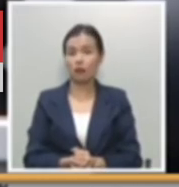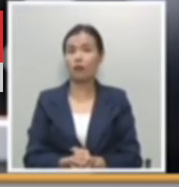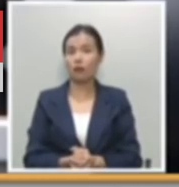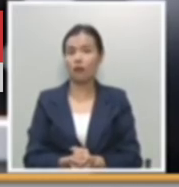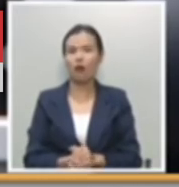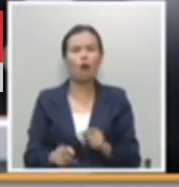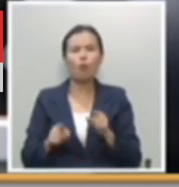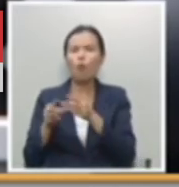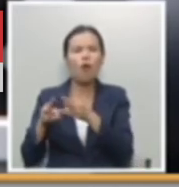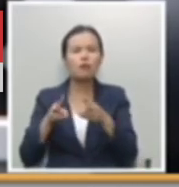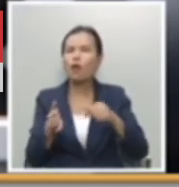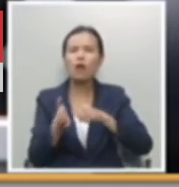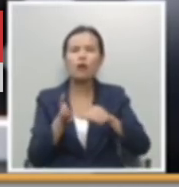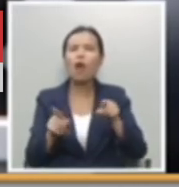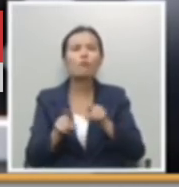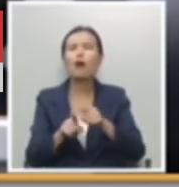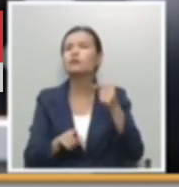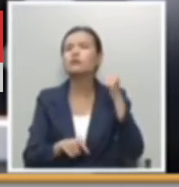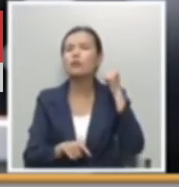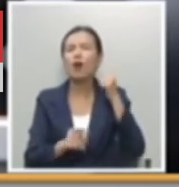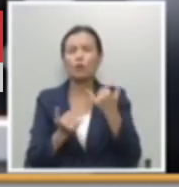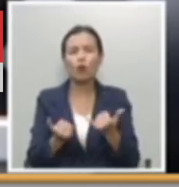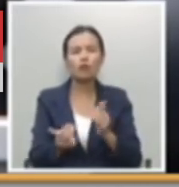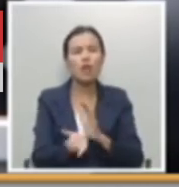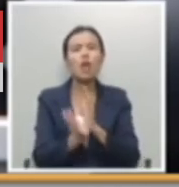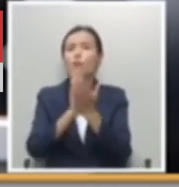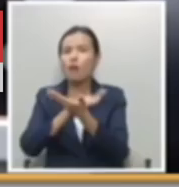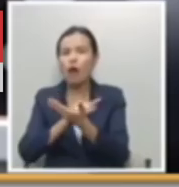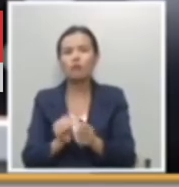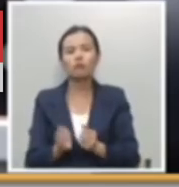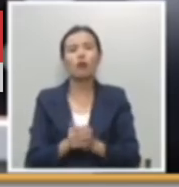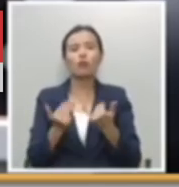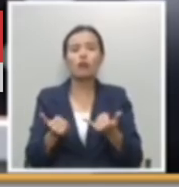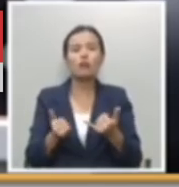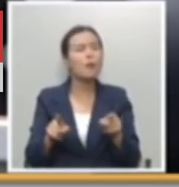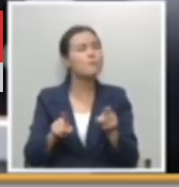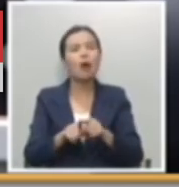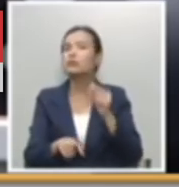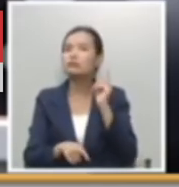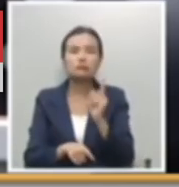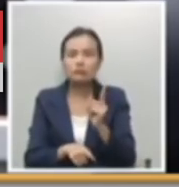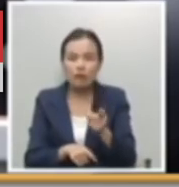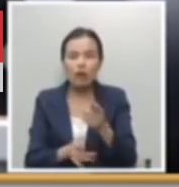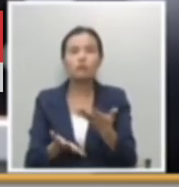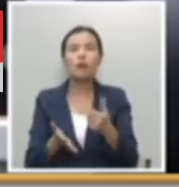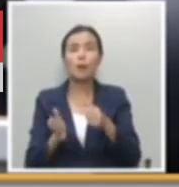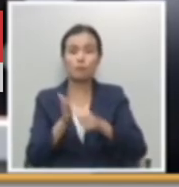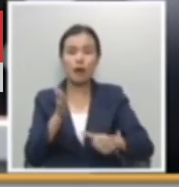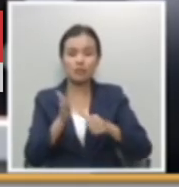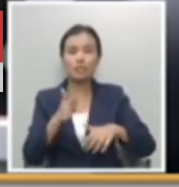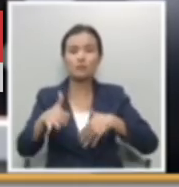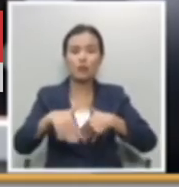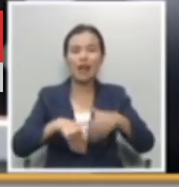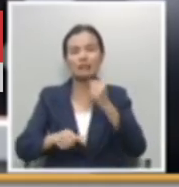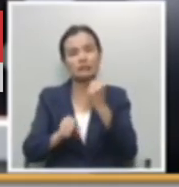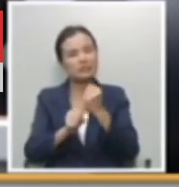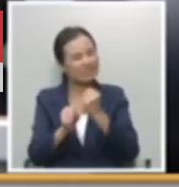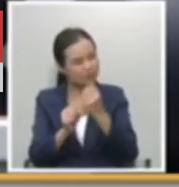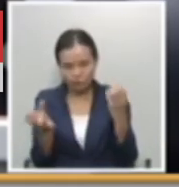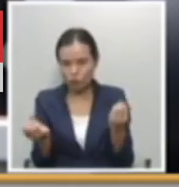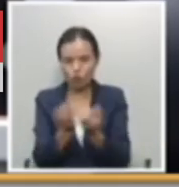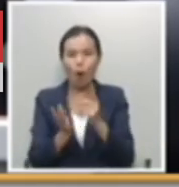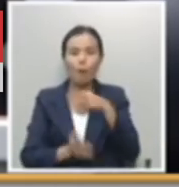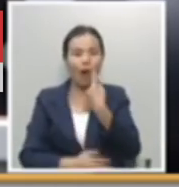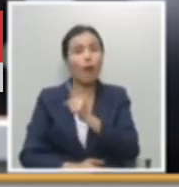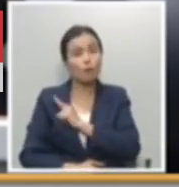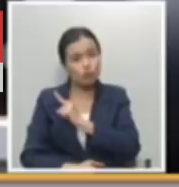แบบเดิมๆวันนี้ไวรัสมันกลายพันธุ์ก็ยังใช้แบบเดิมๆที่สุดมันล้มเหลวเอาภาษีประชาชนไปทำเสียหายใครจะรับผิ